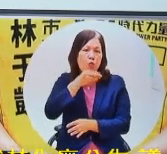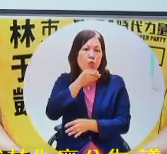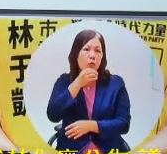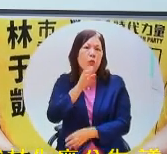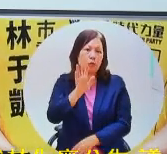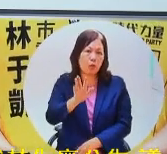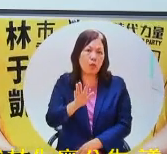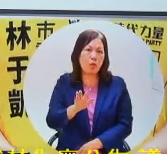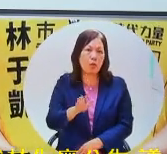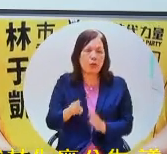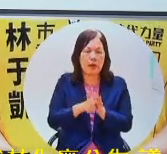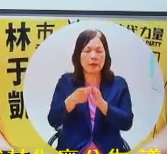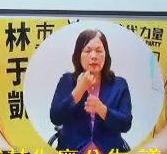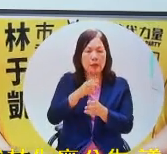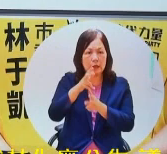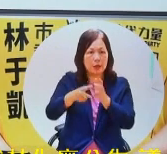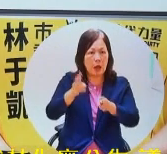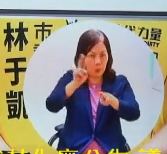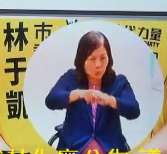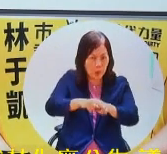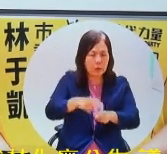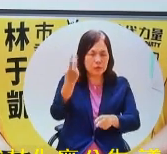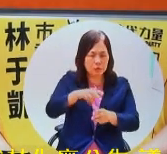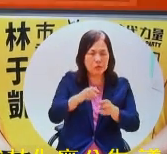这个观察的问题我们就再议。